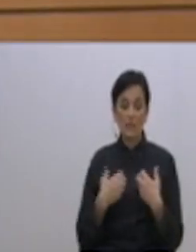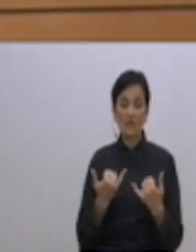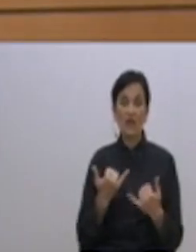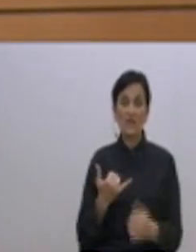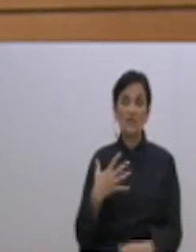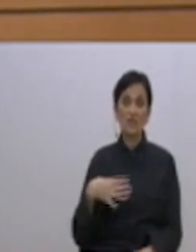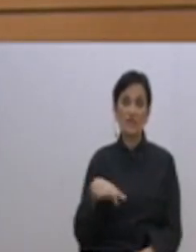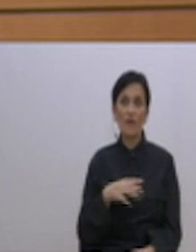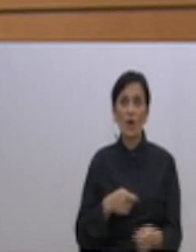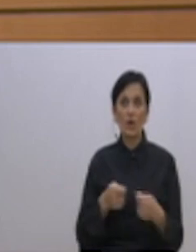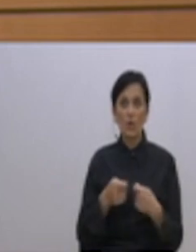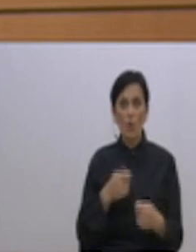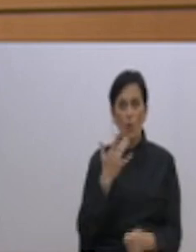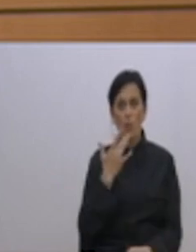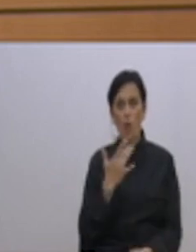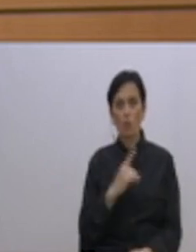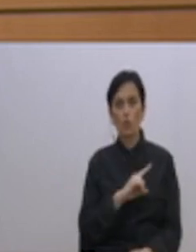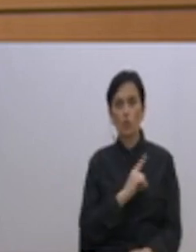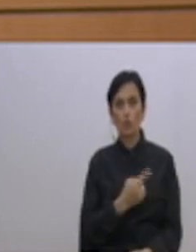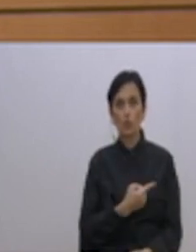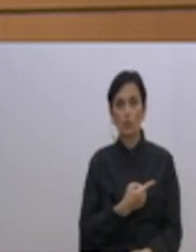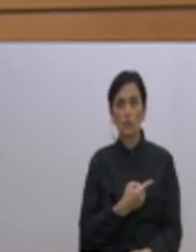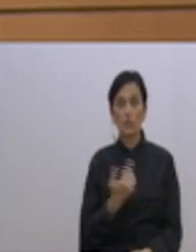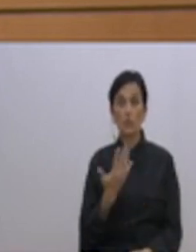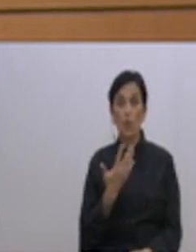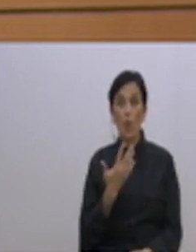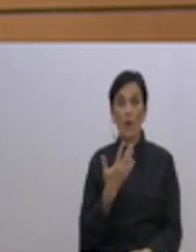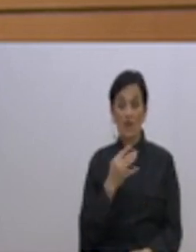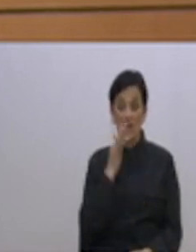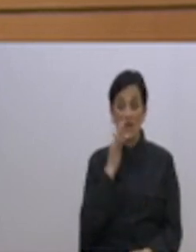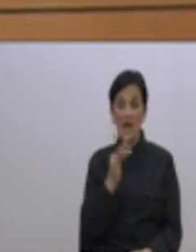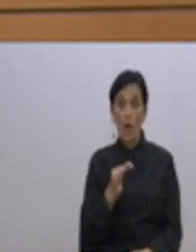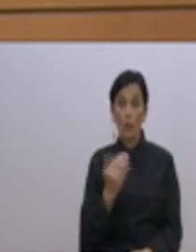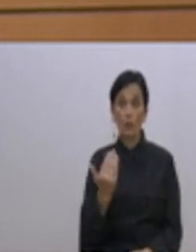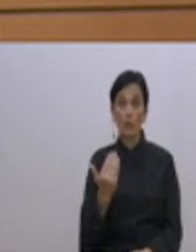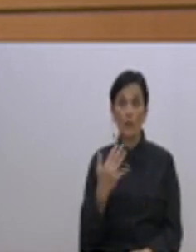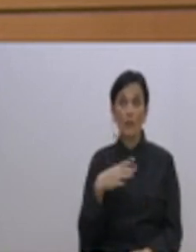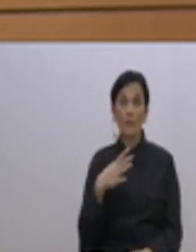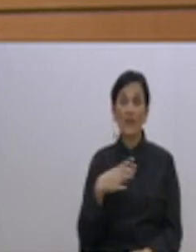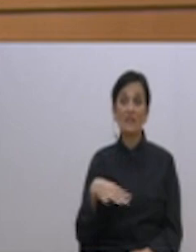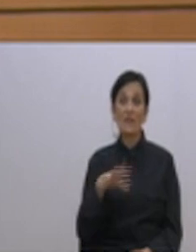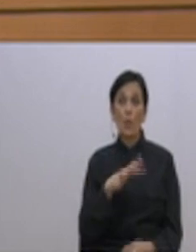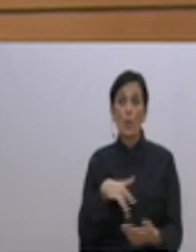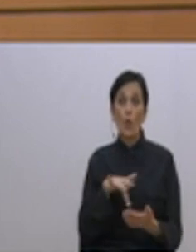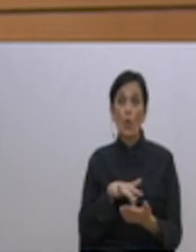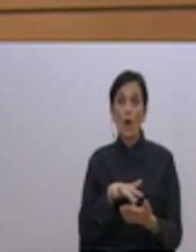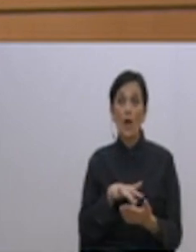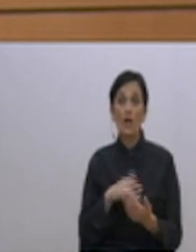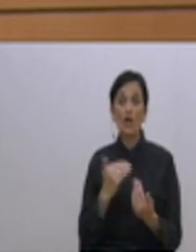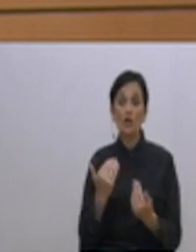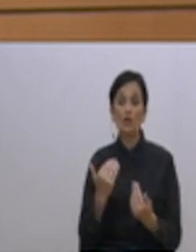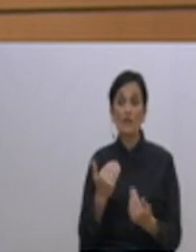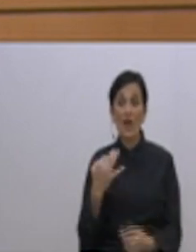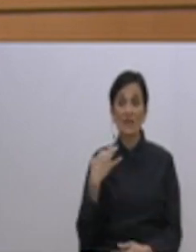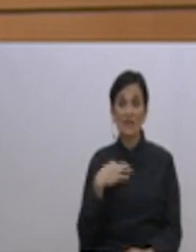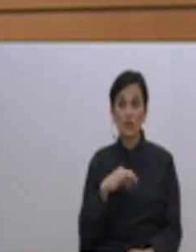ქვეყანას მართავს პოლიტიკური ძალა, რომელიც გეუბნებათ თქვენ საქართველოს მოქალაქეებს, რომ თქვენი